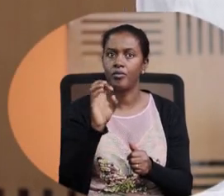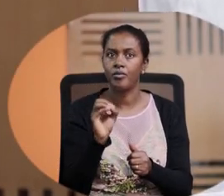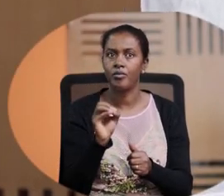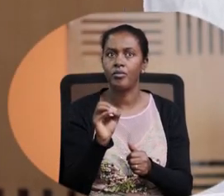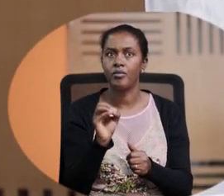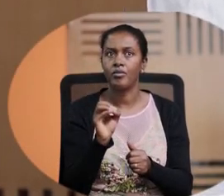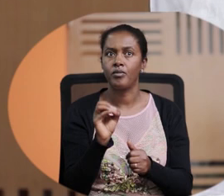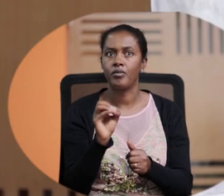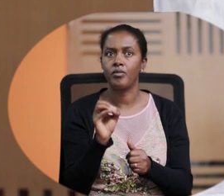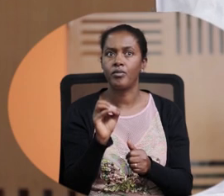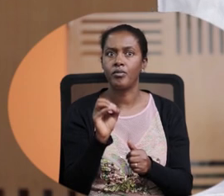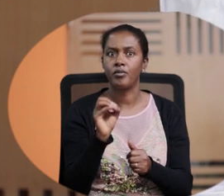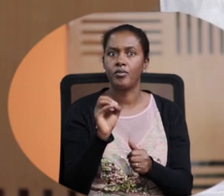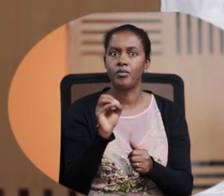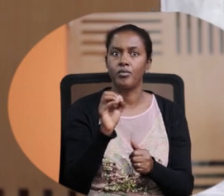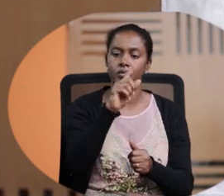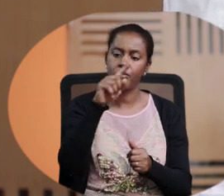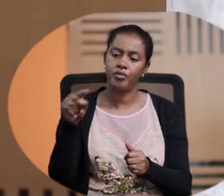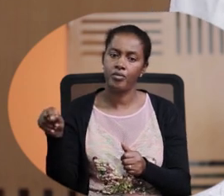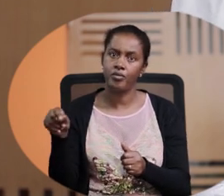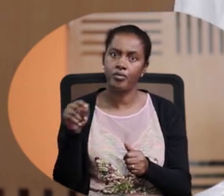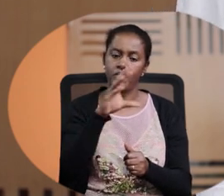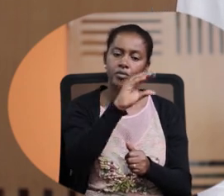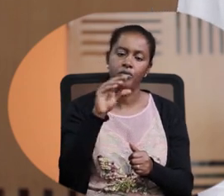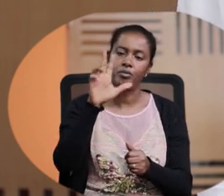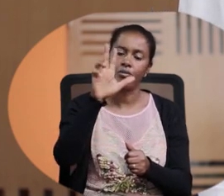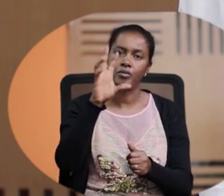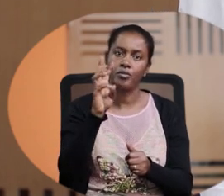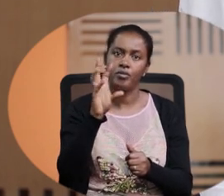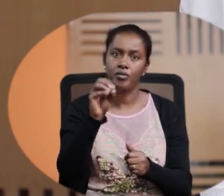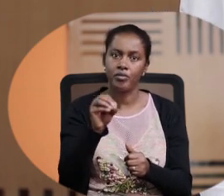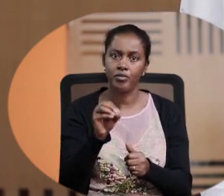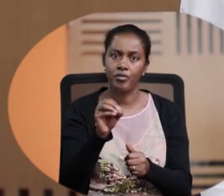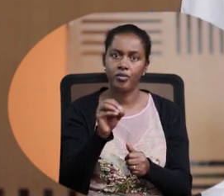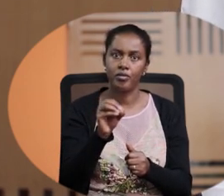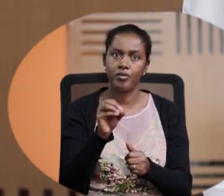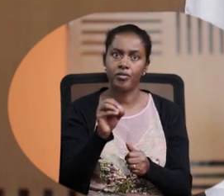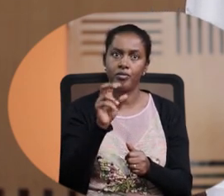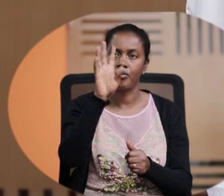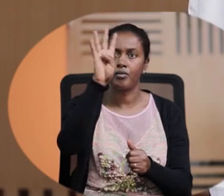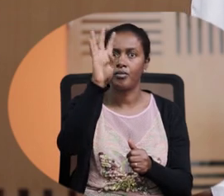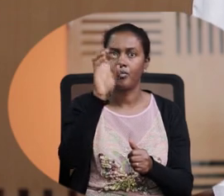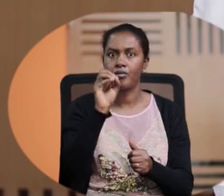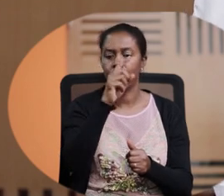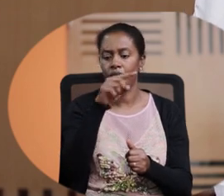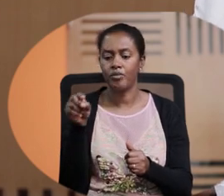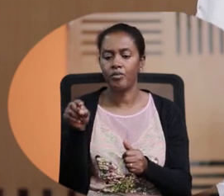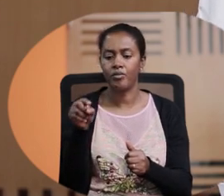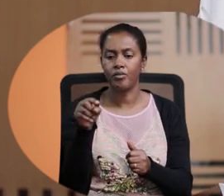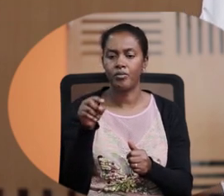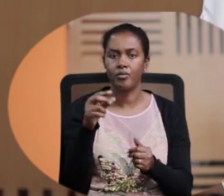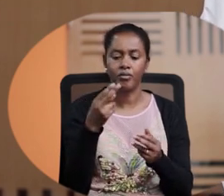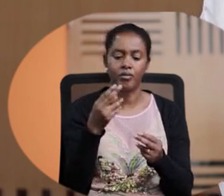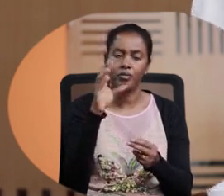bartar afurtam ni kan dibasadif jatama yofdan ni meqa afurtam irra dibba ba isu